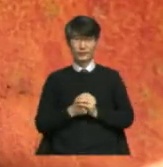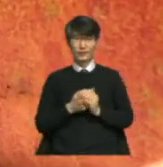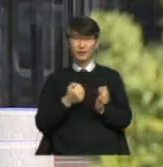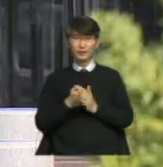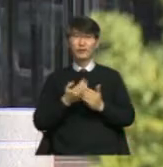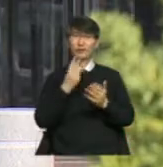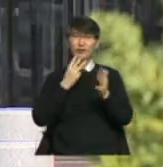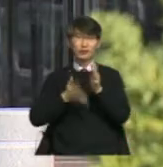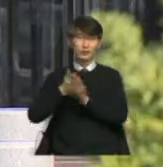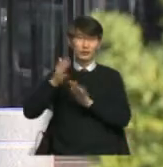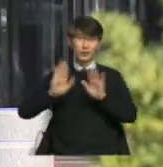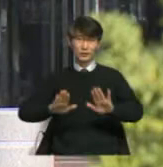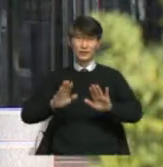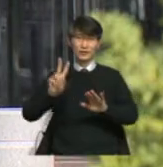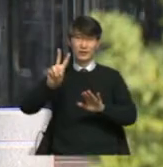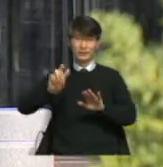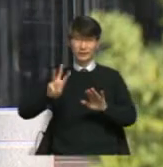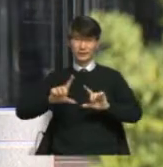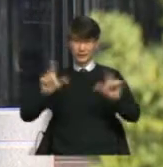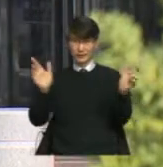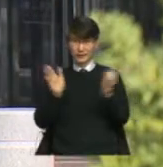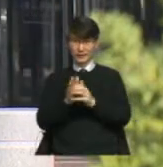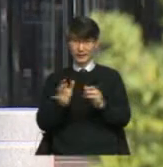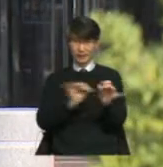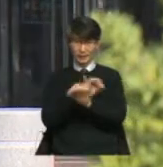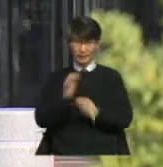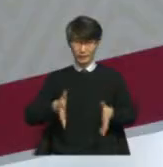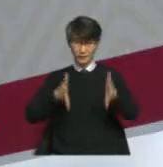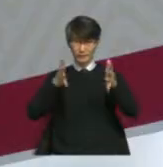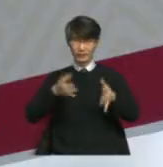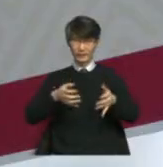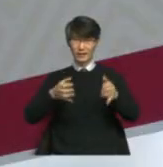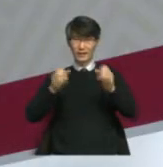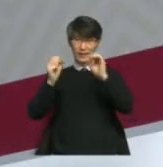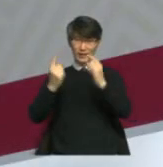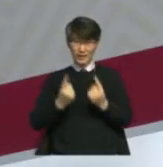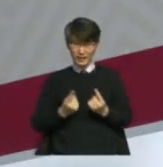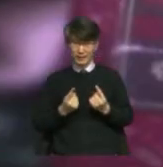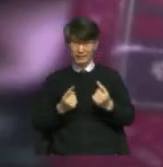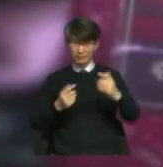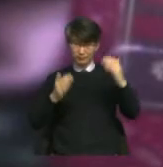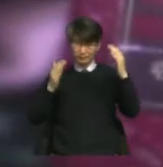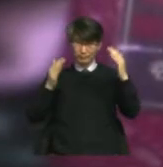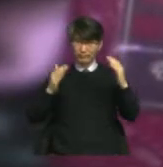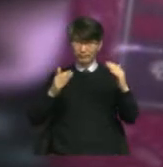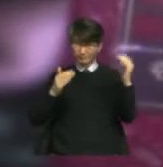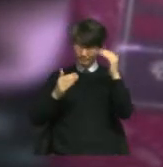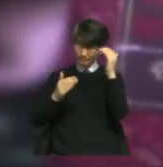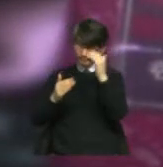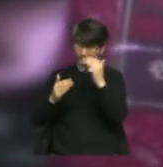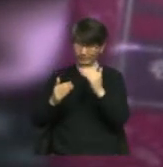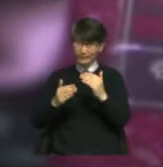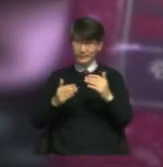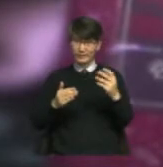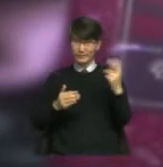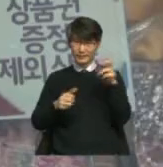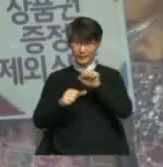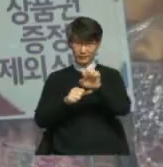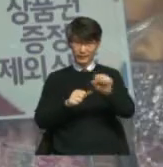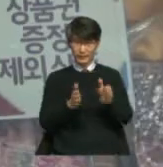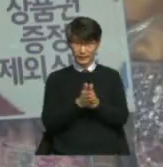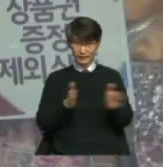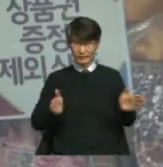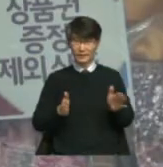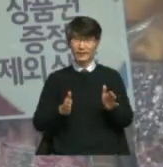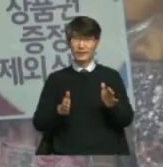이에 서울시는 오는 23일까지 백화점과 대형 할인 마트를 중심으로 집중 단속을 시작합니다 단속대상